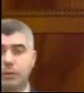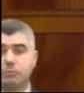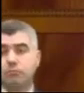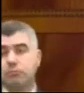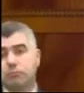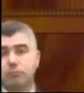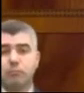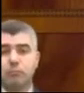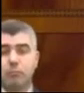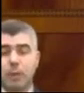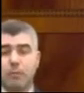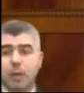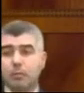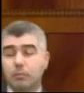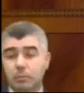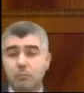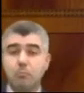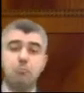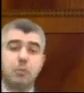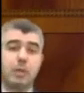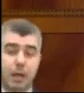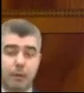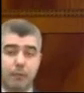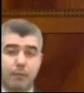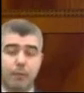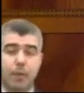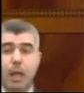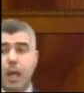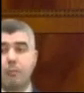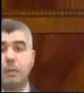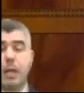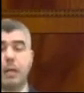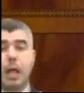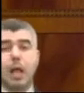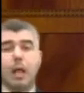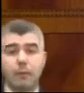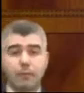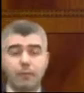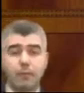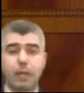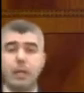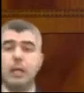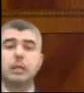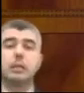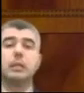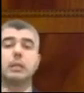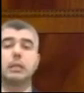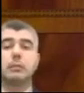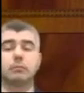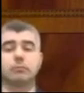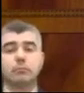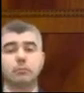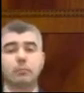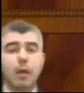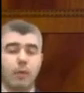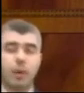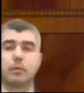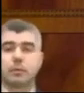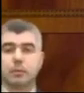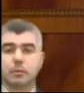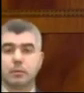لشبابنا. هناك أكثر من 220 مليون و500 مليون سيكون عدد الناطقين باللغة الفرنسية في